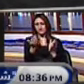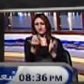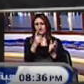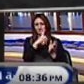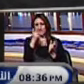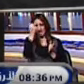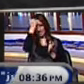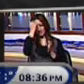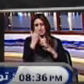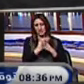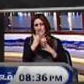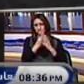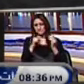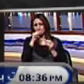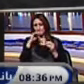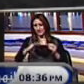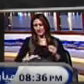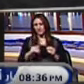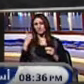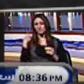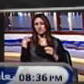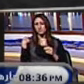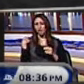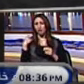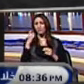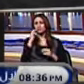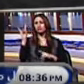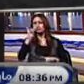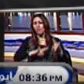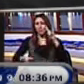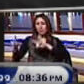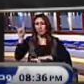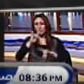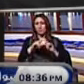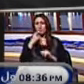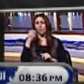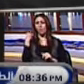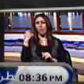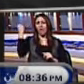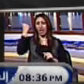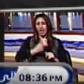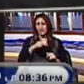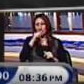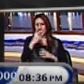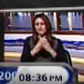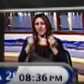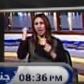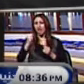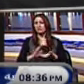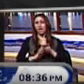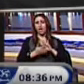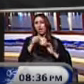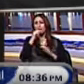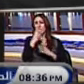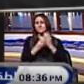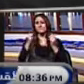كنا بنتحرك بالتليفونات. يبقى هما بعد كده بدأوا اللي هما يرجعوا يحددونا بالقتل وكده، يقول لك بنتك احنا قتلناها ورميناها في الحتة الفلانية